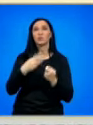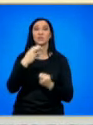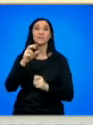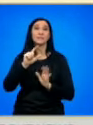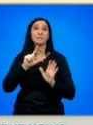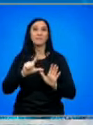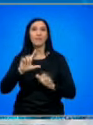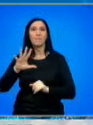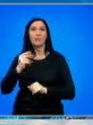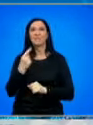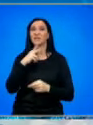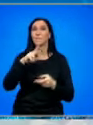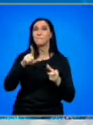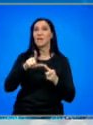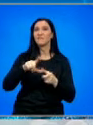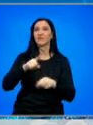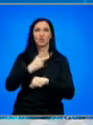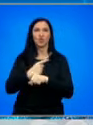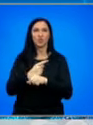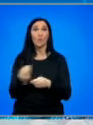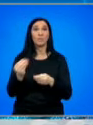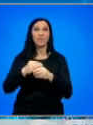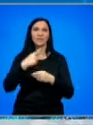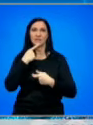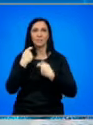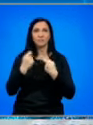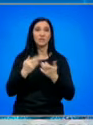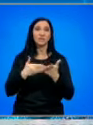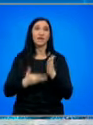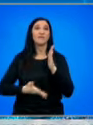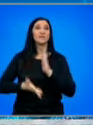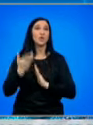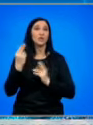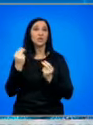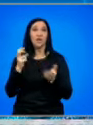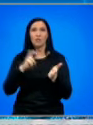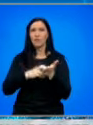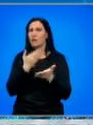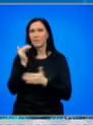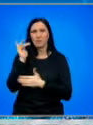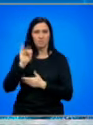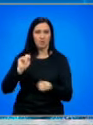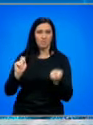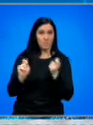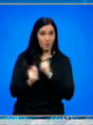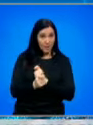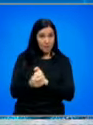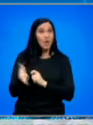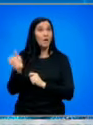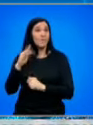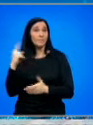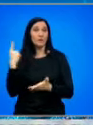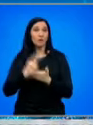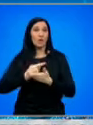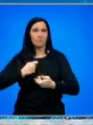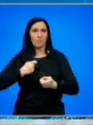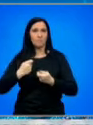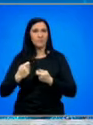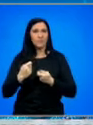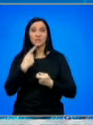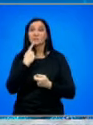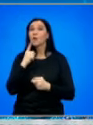мегаватчас. А компенсациите за бизнеса заради високите цени на тока няма да бъдат променени обаче, въпреки настояването на